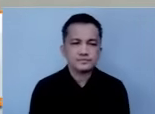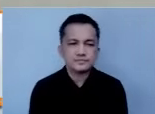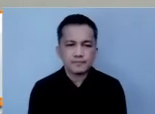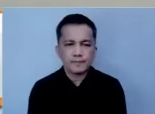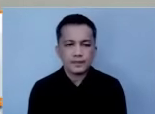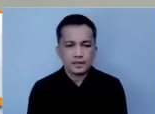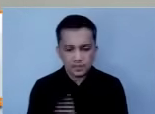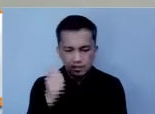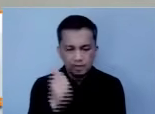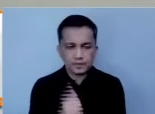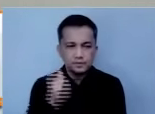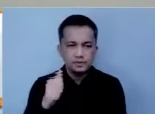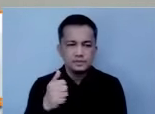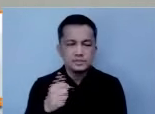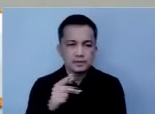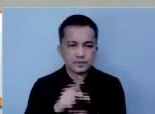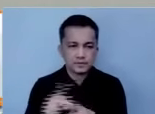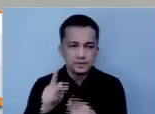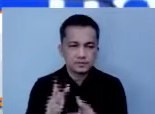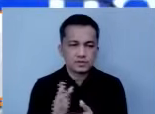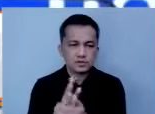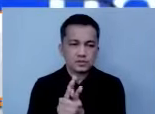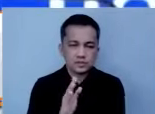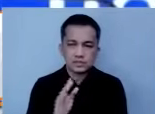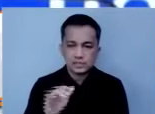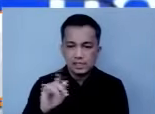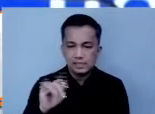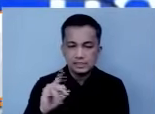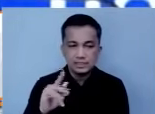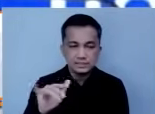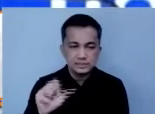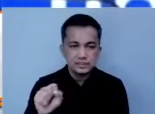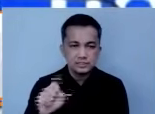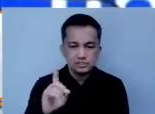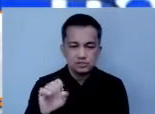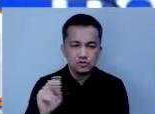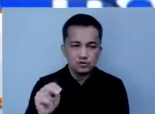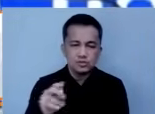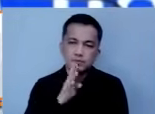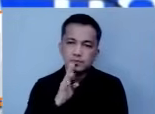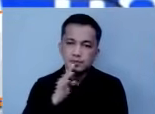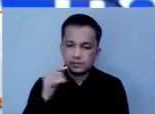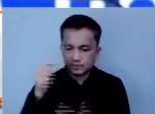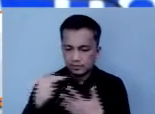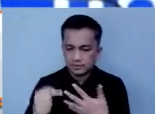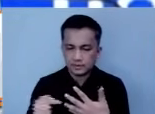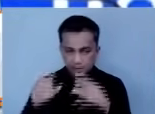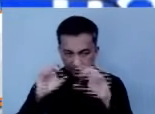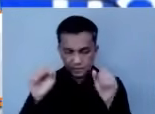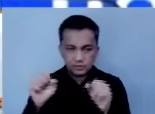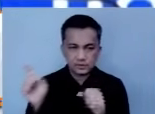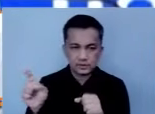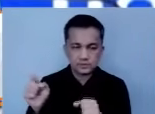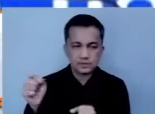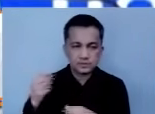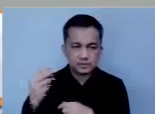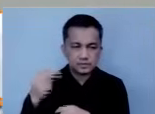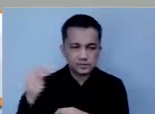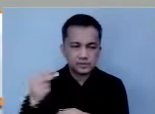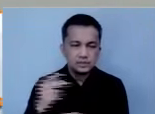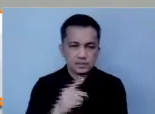at geopolitical analyst na si Don McLean Hill ang lahat ng nabanggit ng Pangulo sa kanyang talumpati sa makasaysayang defense